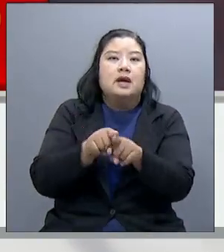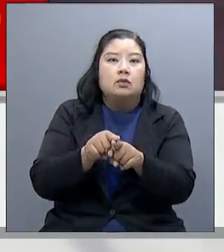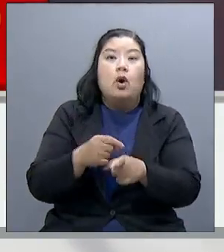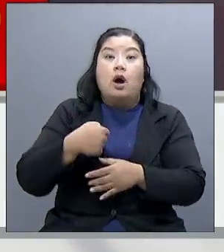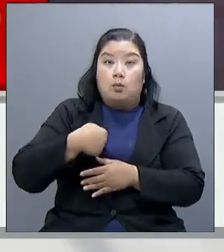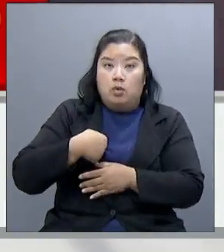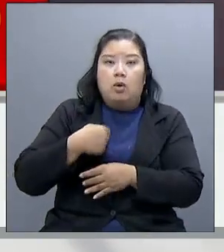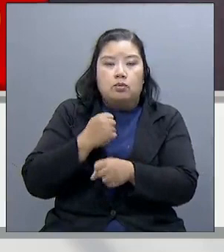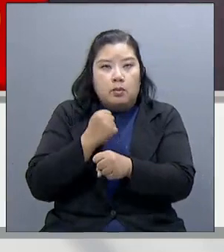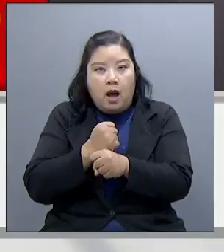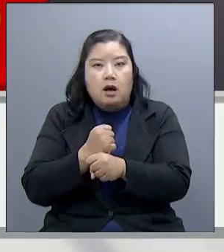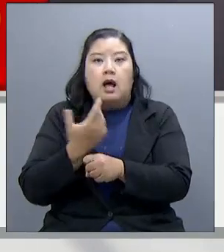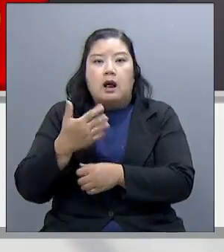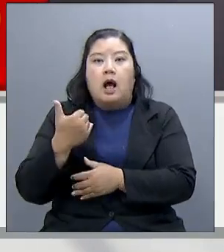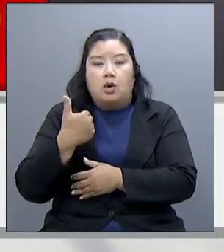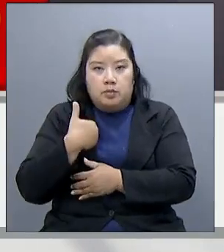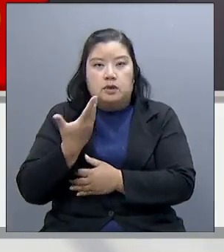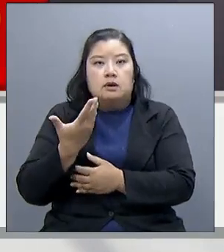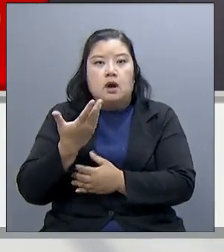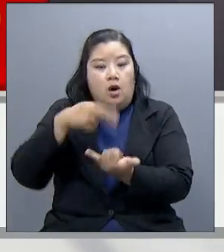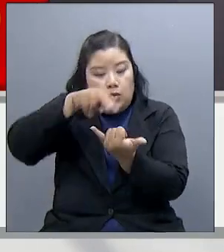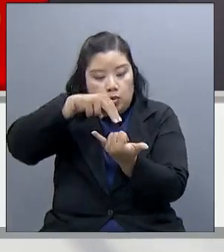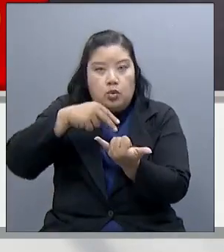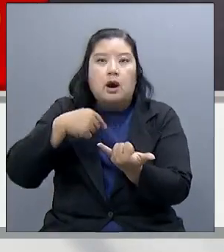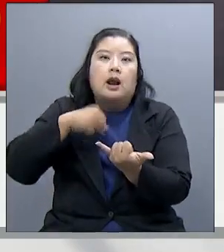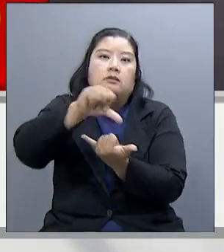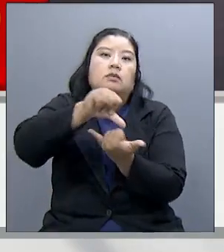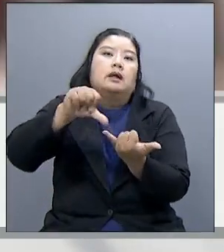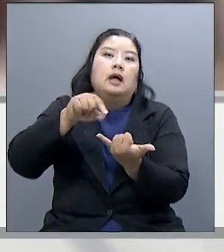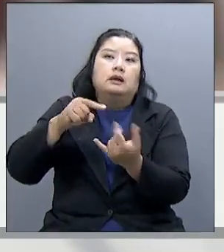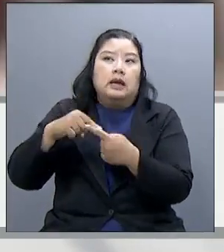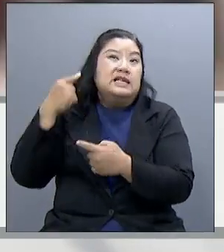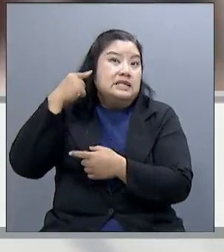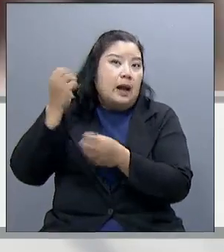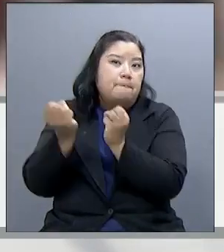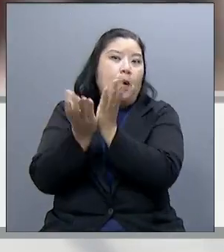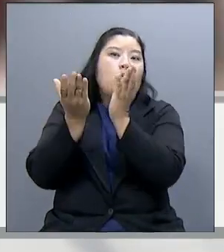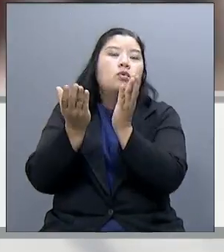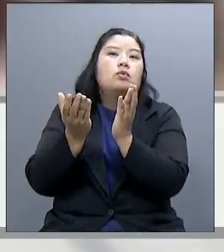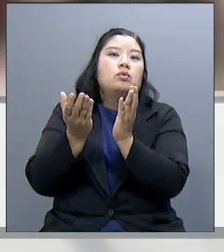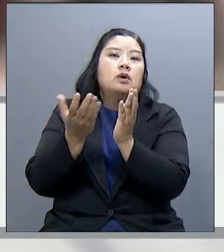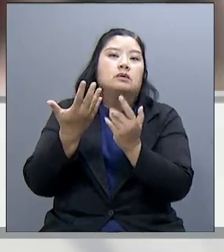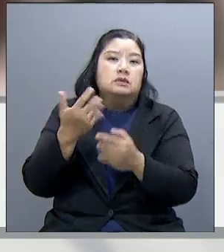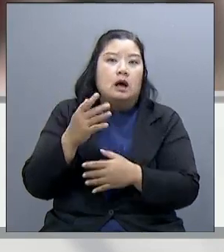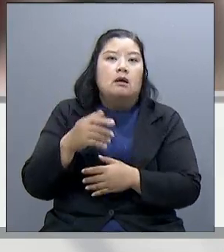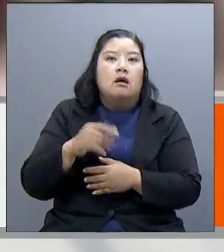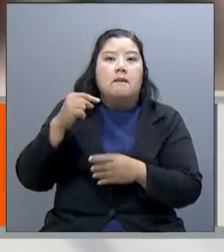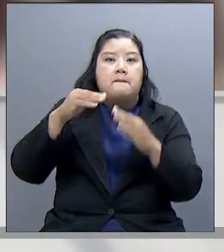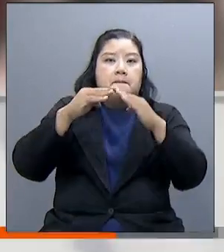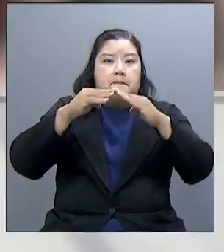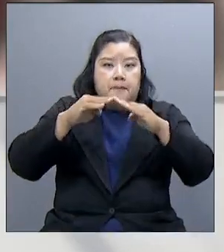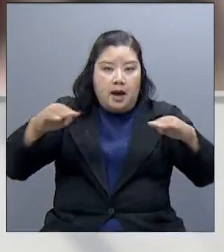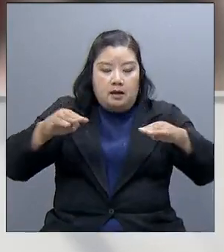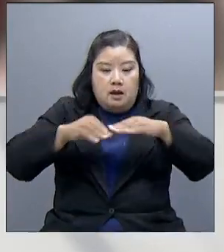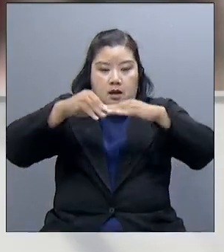ลังเกิดระเบิดขึ้นแพทย์อยู่ระหว่างการผ่าตัดช่วยชีวิตคนไข้แรงระเบิดอย่างรุนแรงทำให้เพดานของห้องผ่